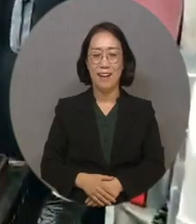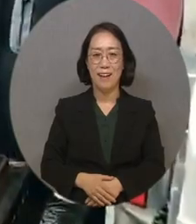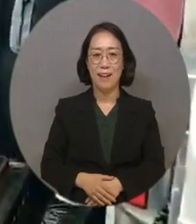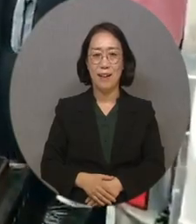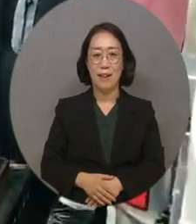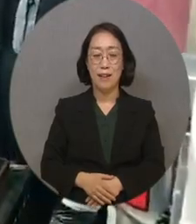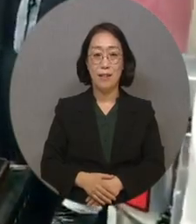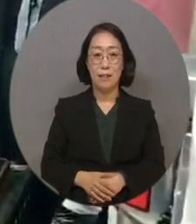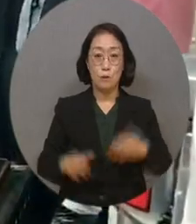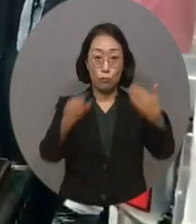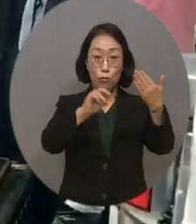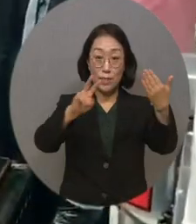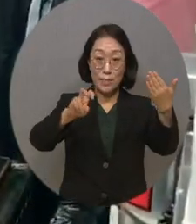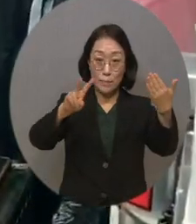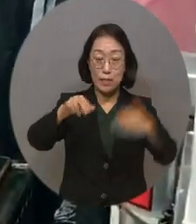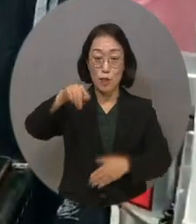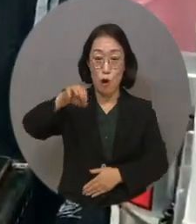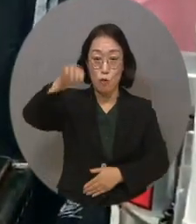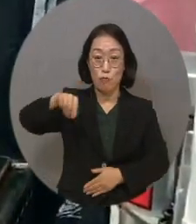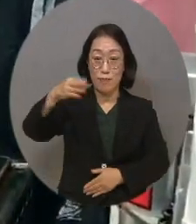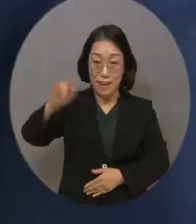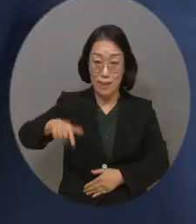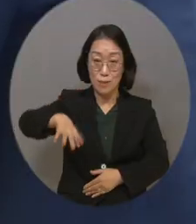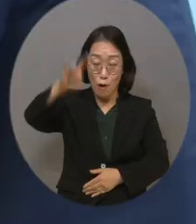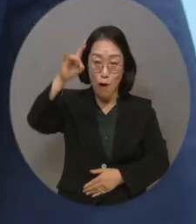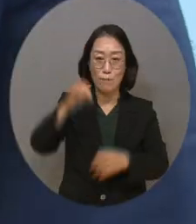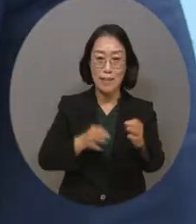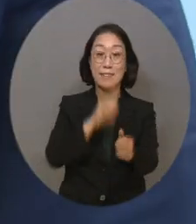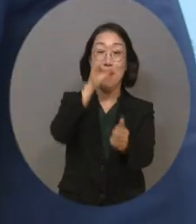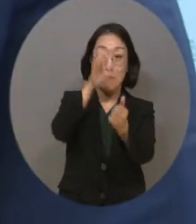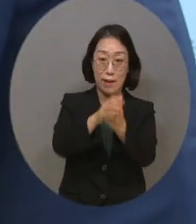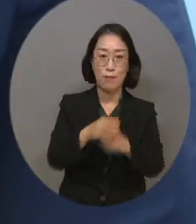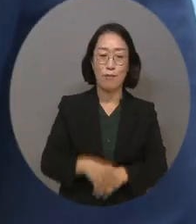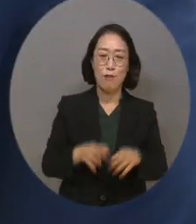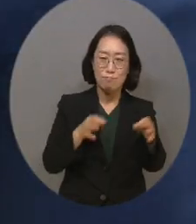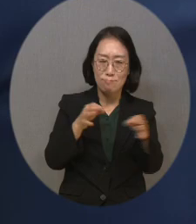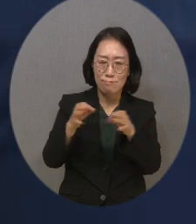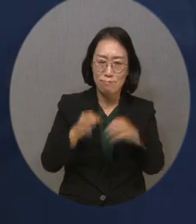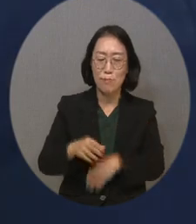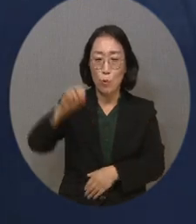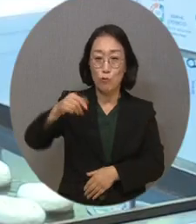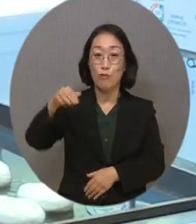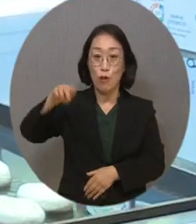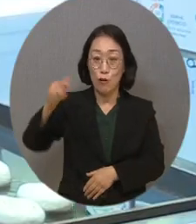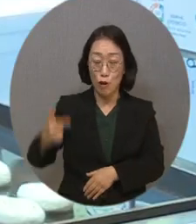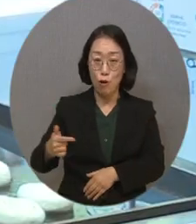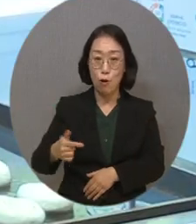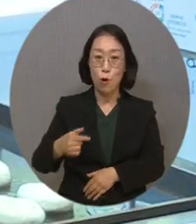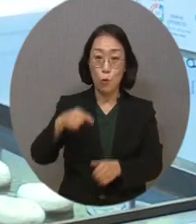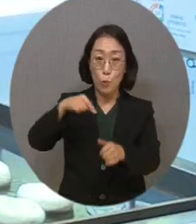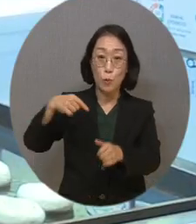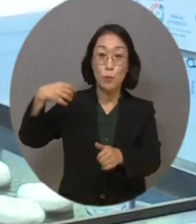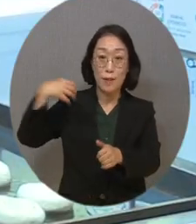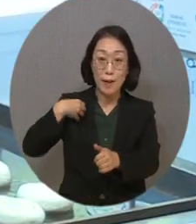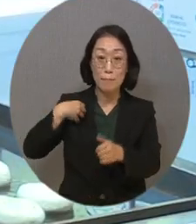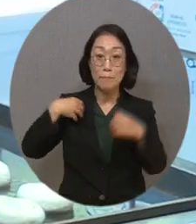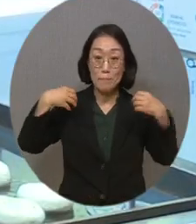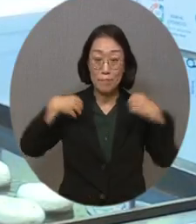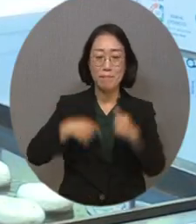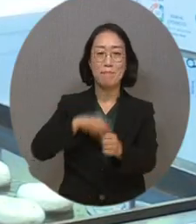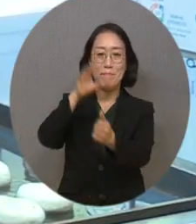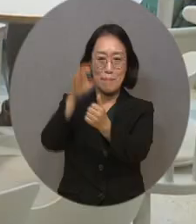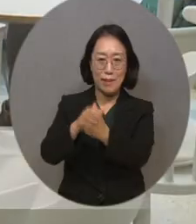지난 22일 정우택 국회부의장을 2호 점장으로 시작하여 윤건영 충북교육감이 2호 점장으로